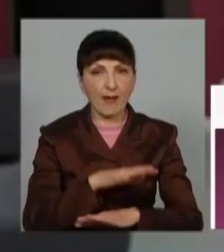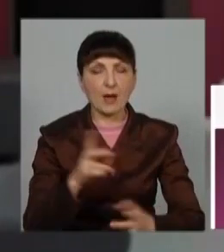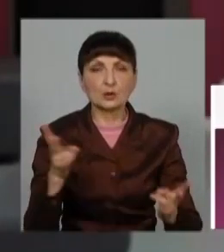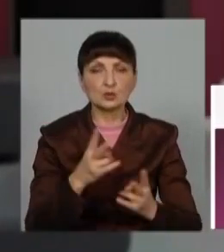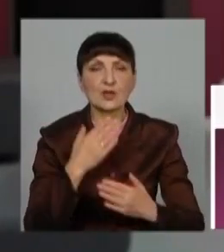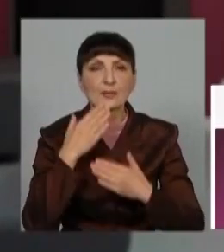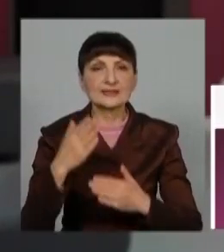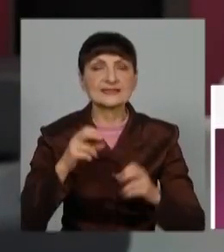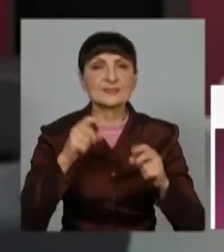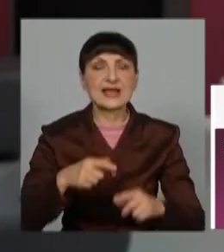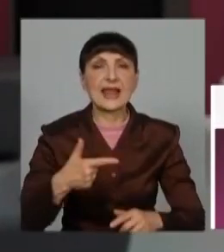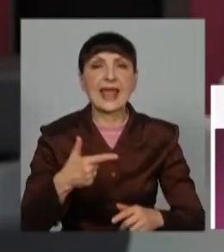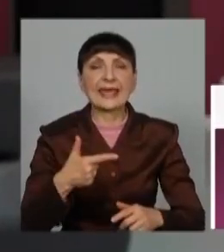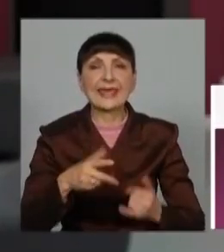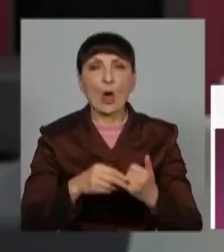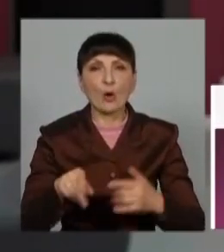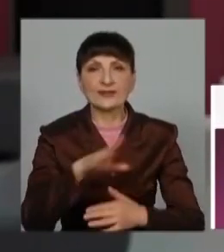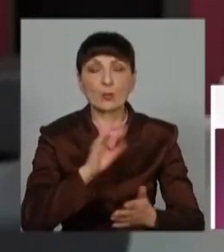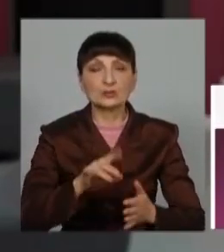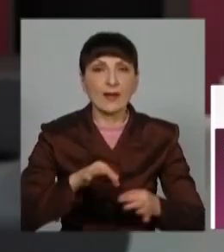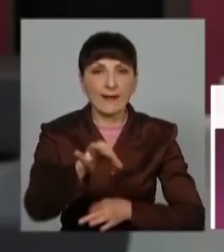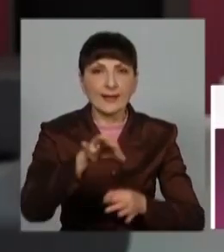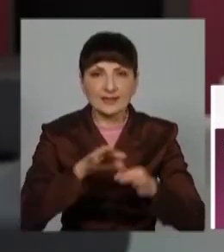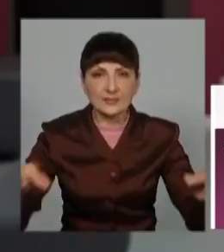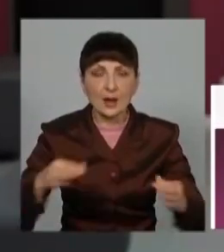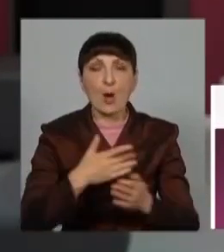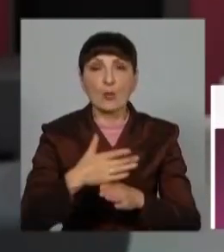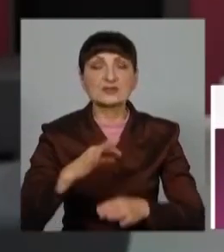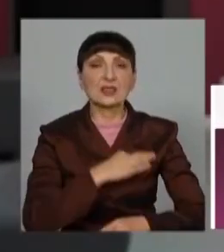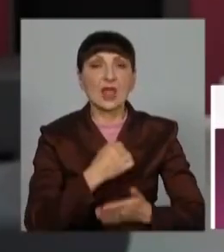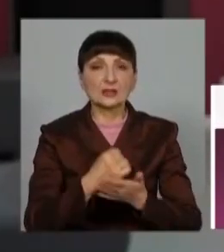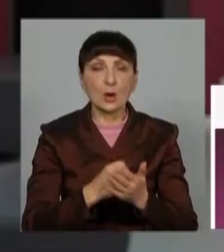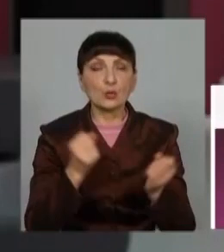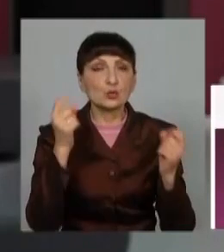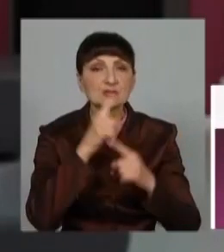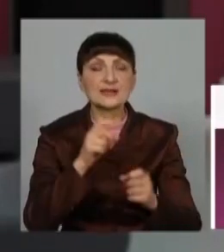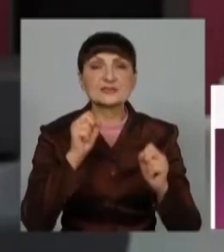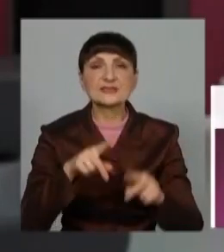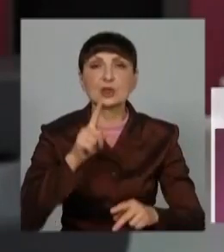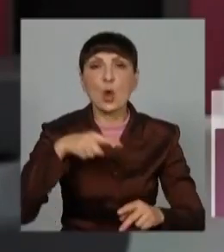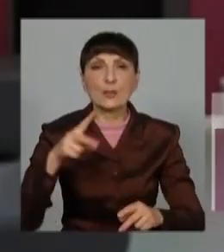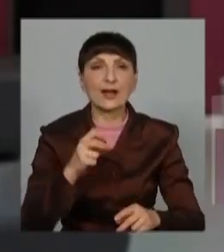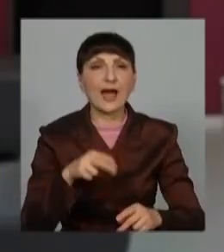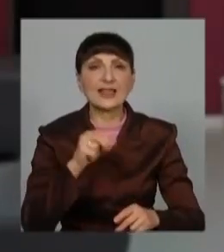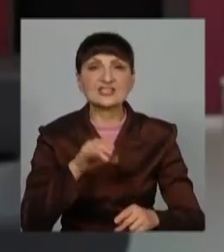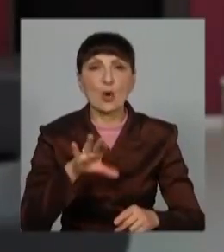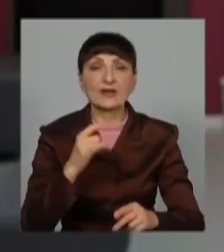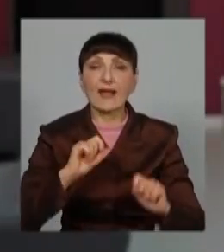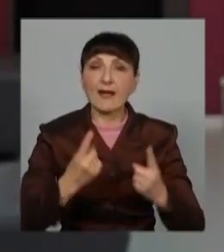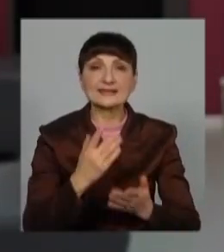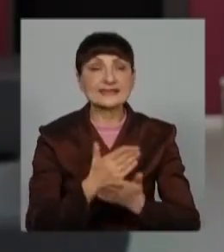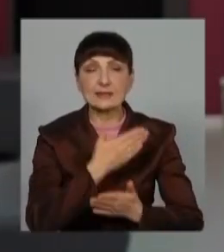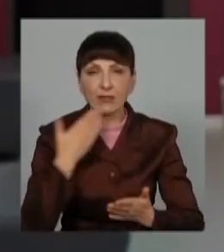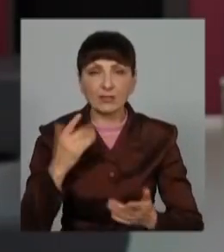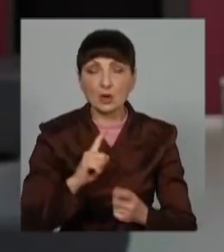обратиться геодезиста он произведет замер после этого нотариус может проверить наличие кадастрового номера и ареста а что касается этого